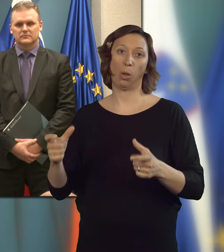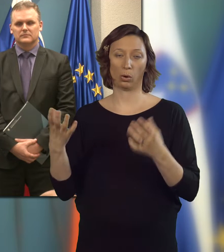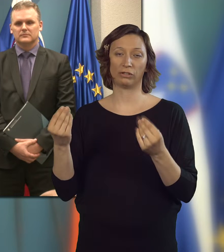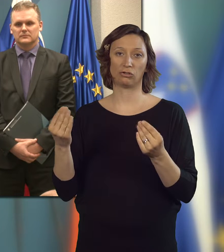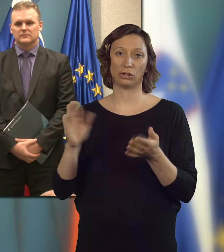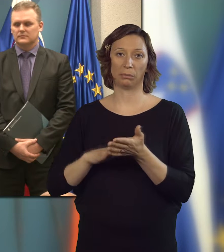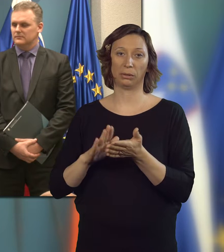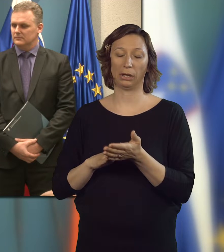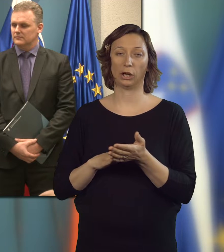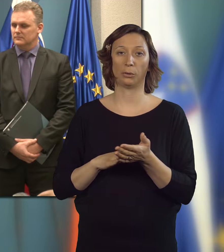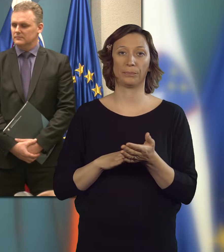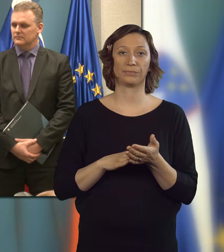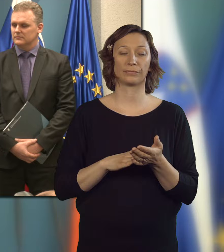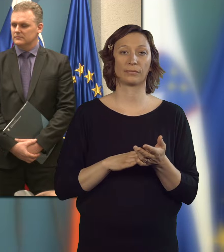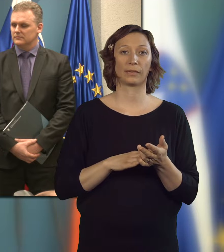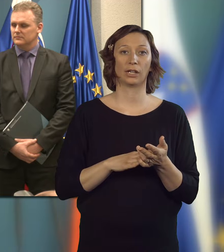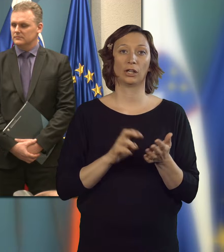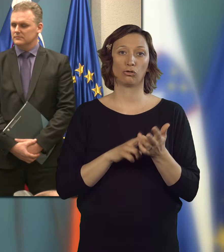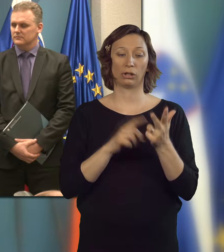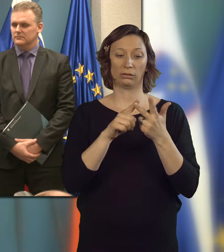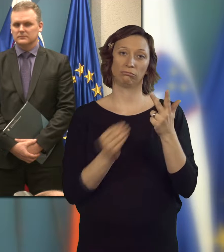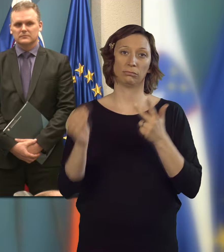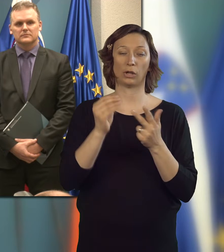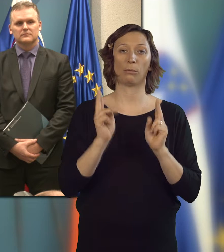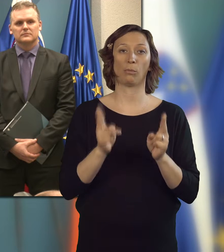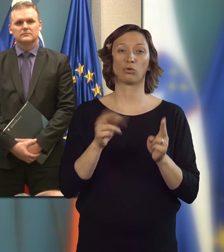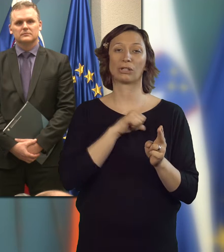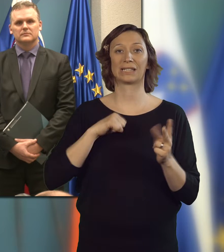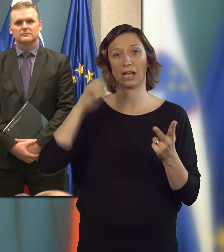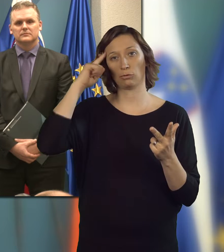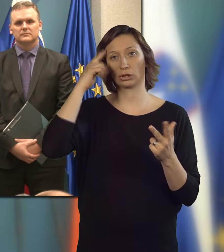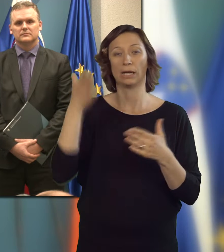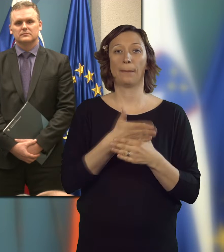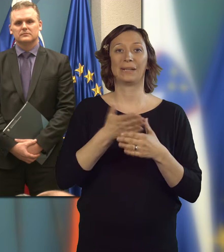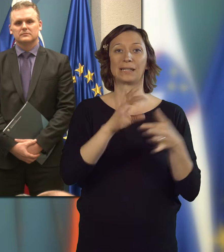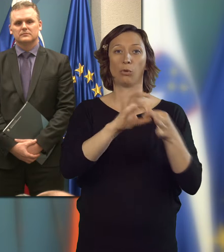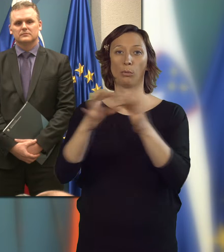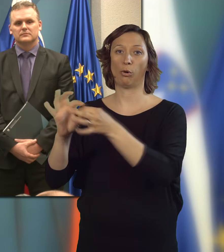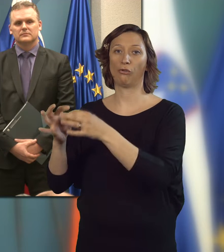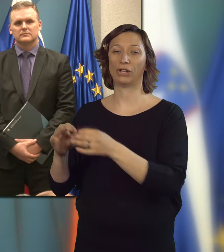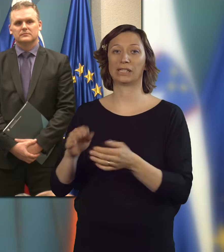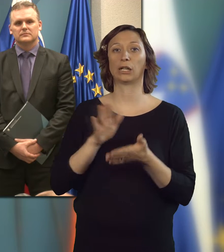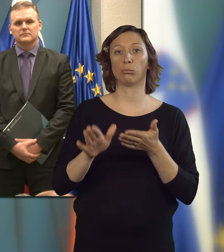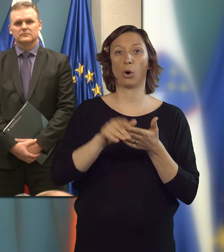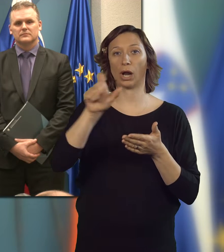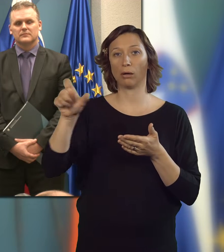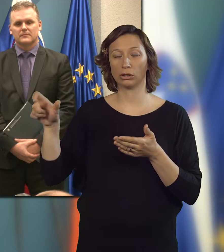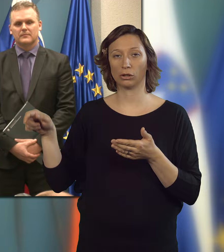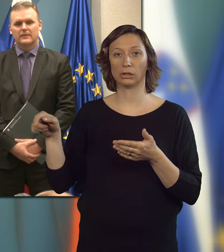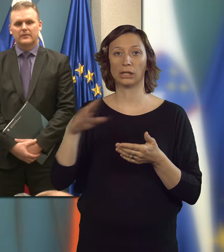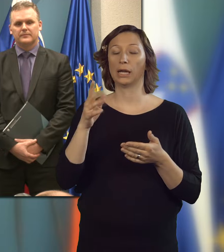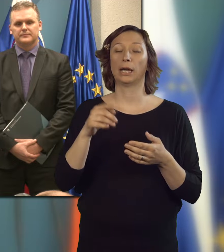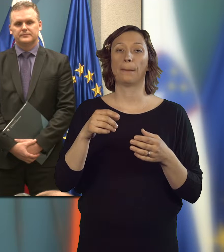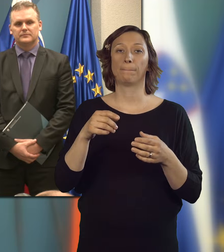blokov v večini primerov, in dodajamo možnost samooskrbe med seboj povezanih odjemalcev,